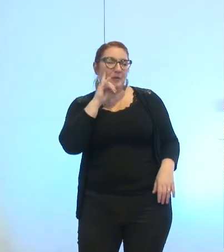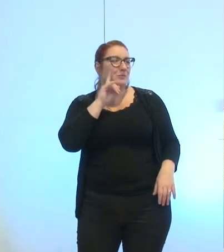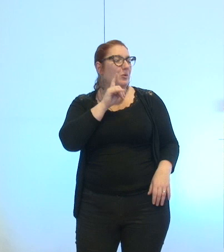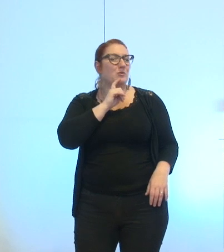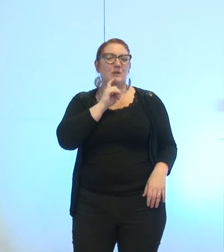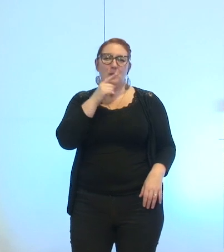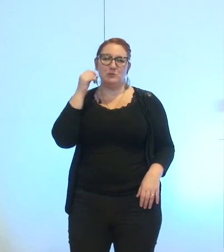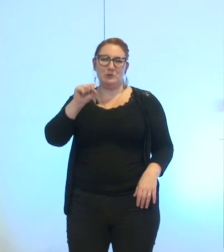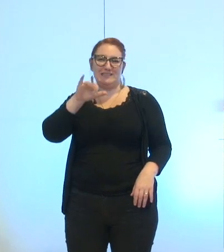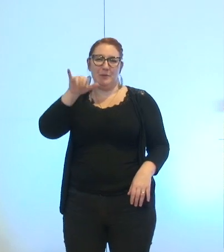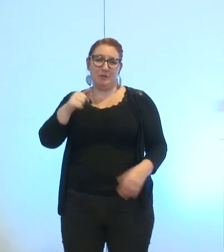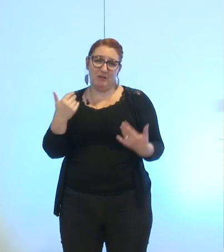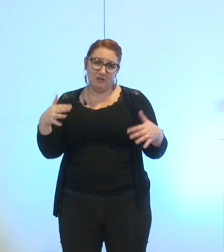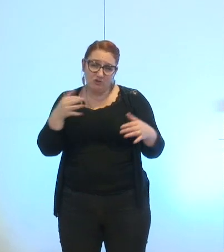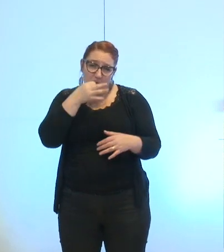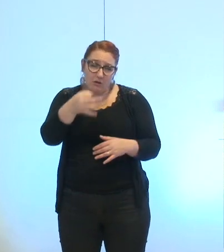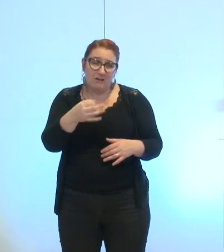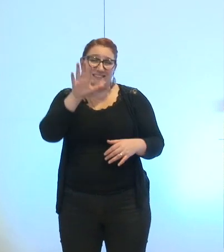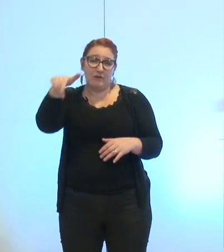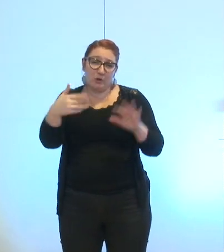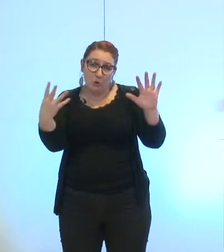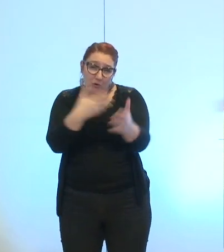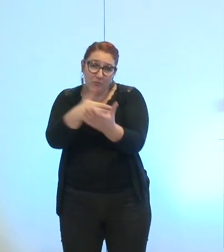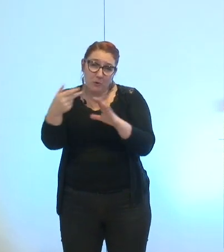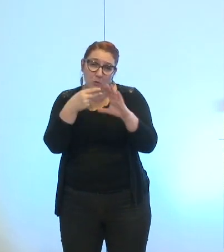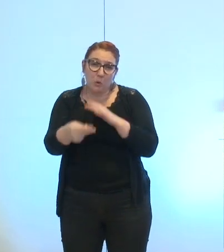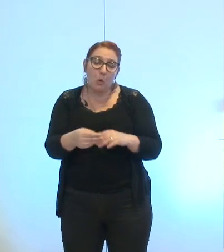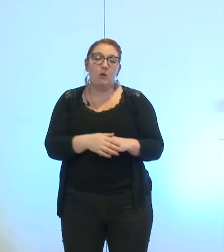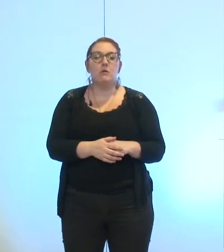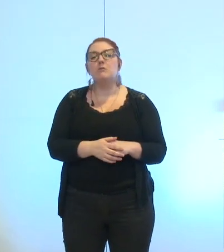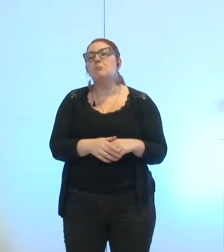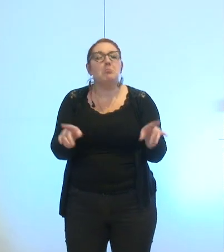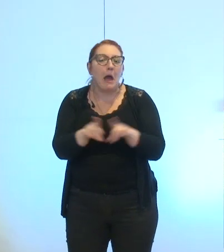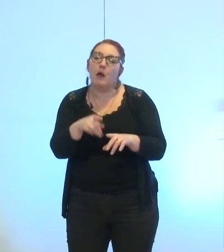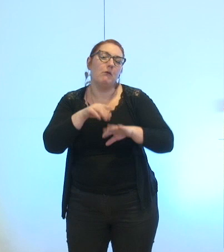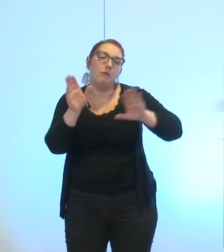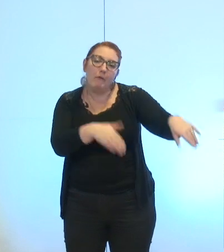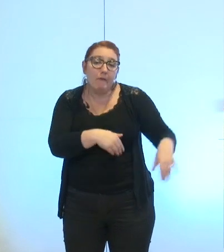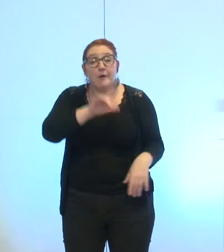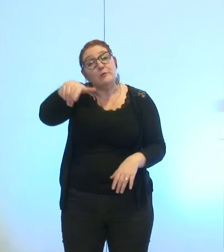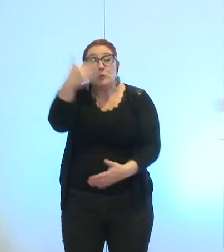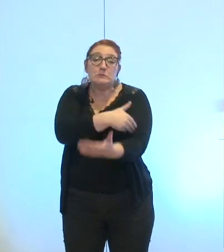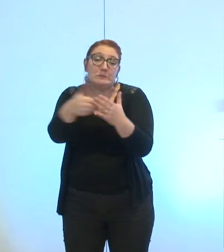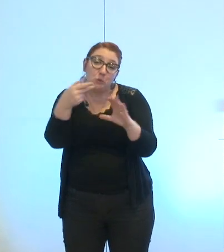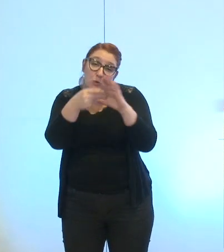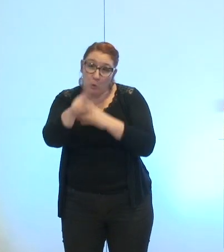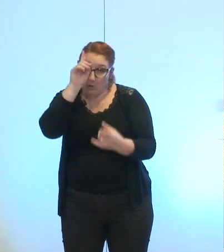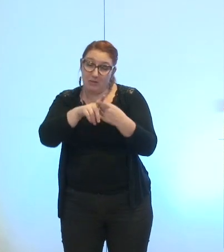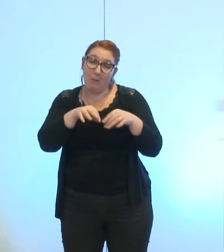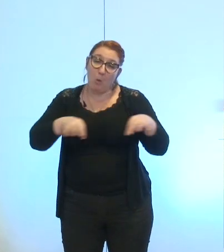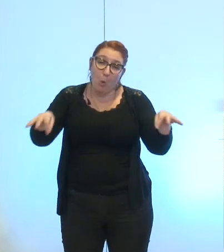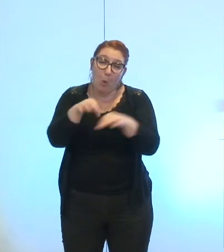qui nous a coûté 5,9 million d'euros ni des 12 millions d'euros affecté au cours de tennis couvert de la Plaine des Sports Monsieur